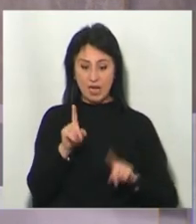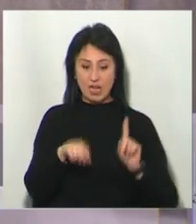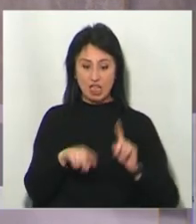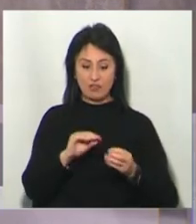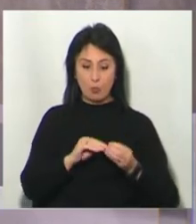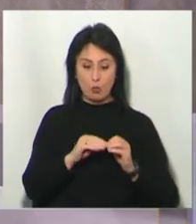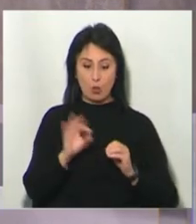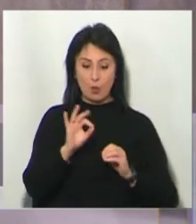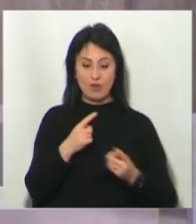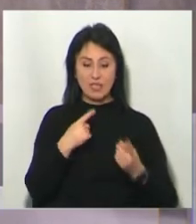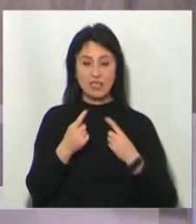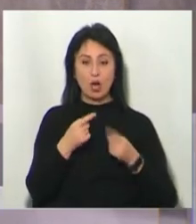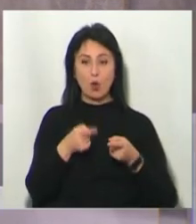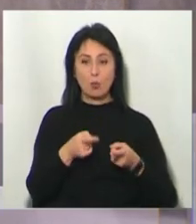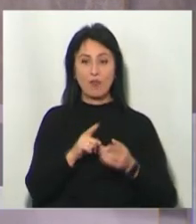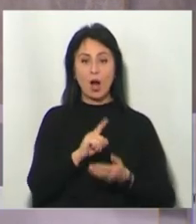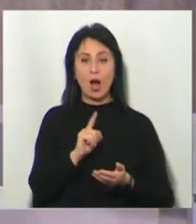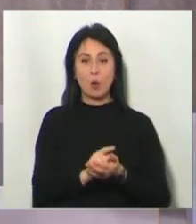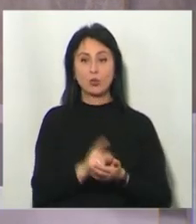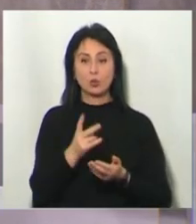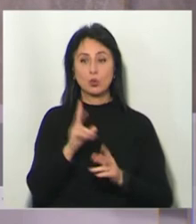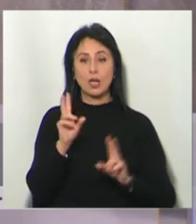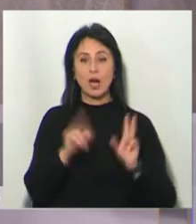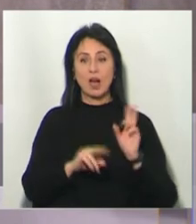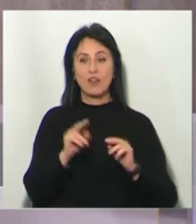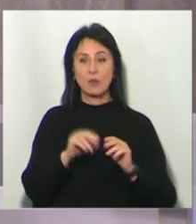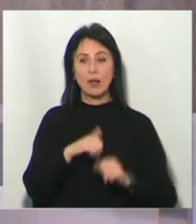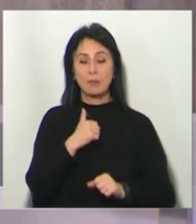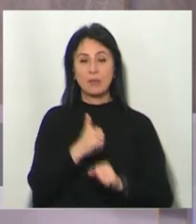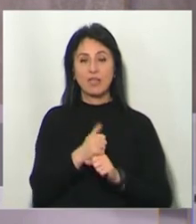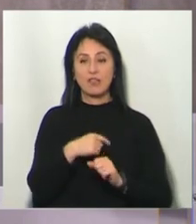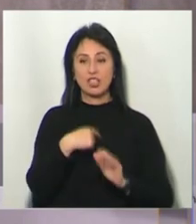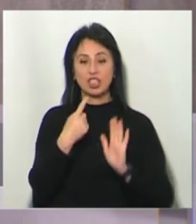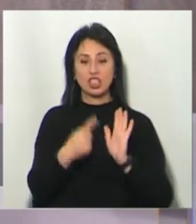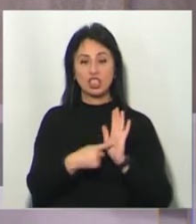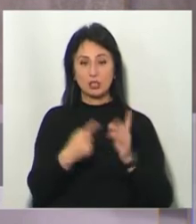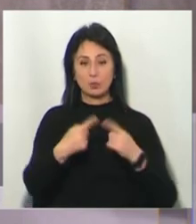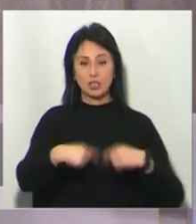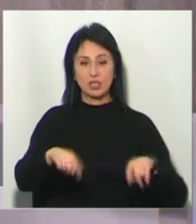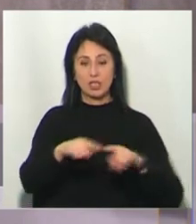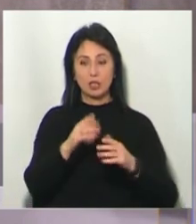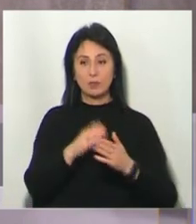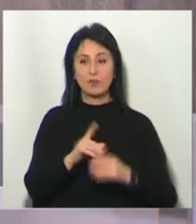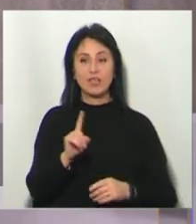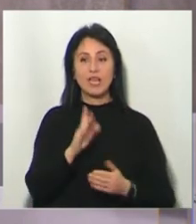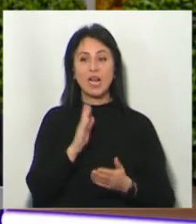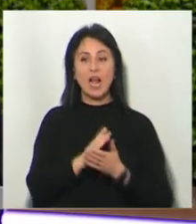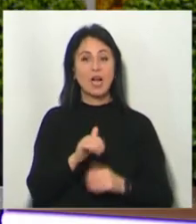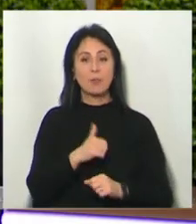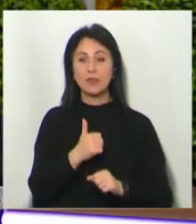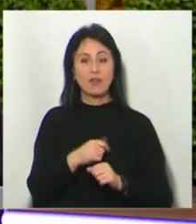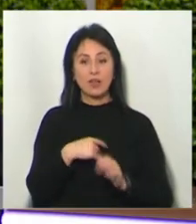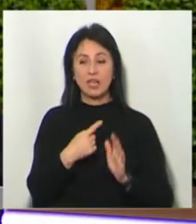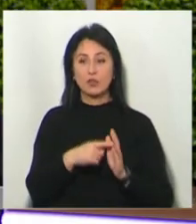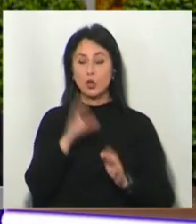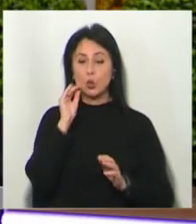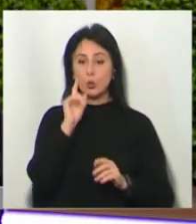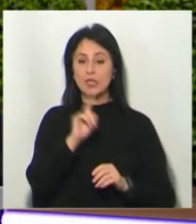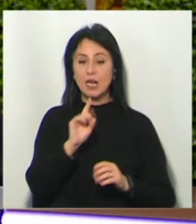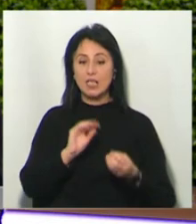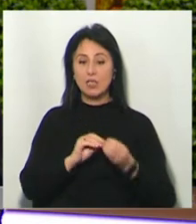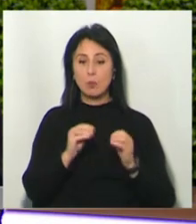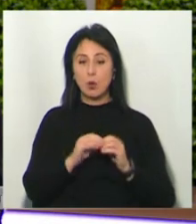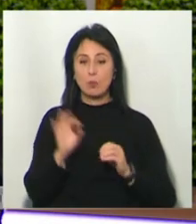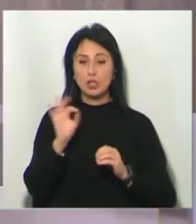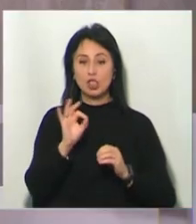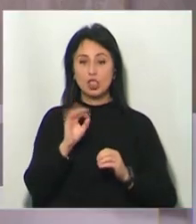იშვიათ პრობლემაზე საუბარში აუცილებლად უნდა გავითვალისწინოთ მთავარი კითხვა, რომელიც საზოგადოებას აქვს. Და რა არის მთავარი კითხვა? Როდესაც რაღაც